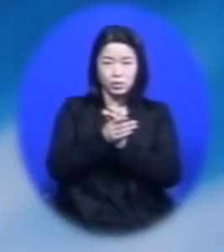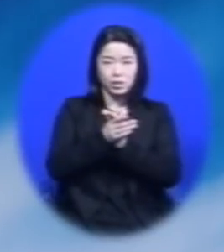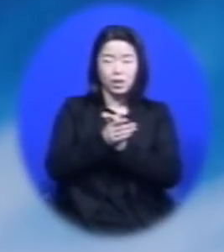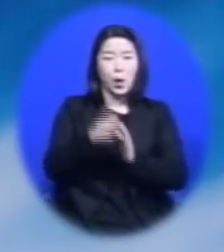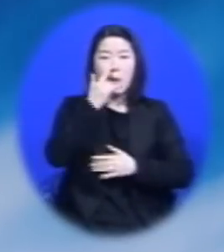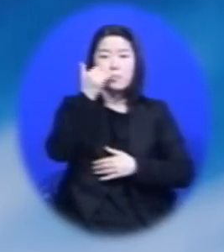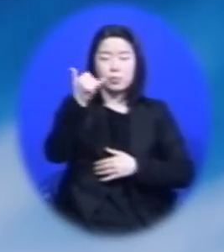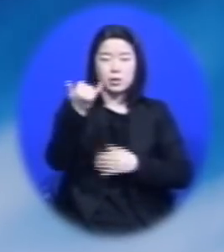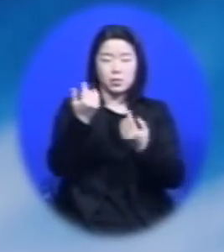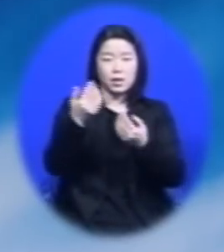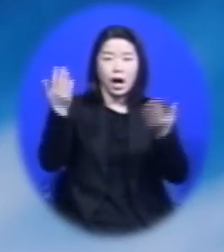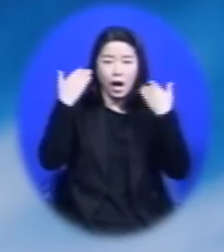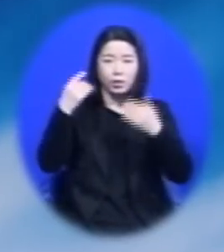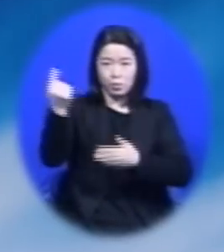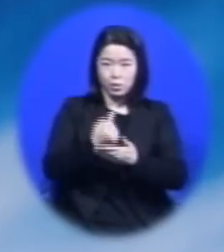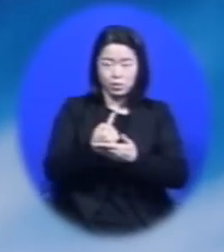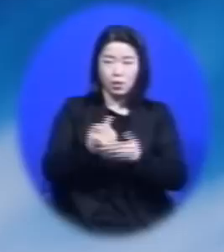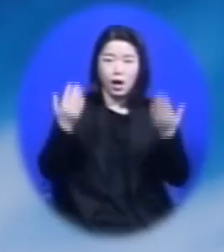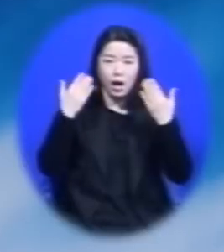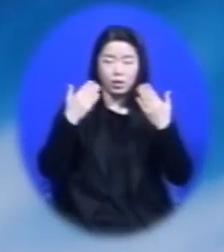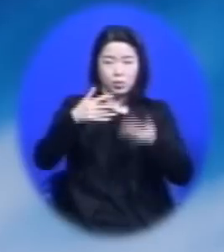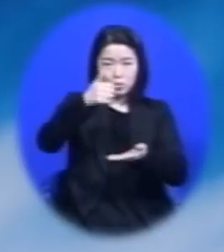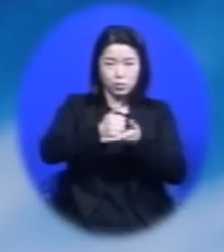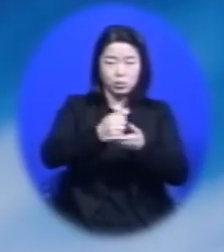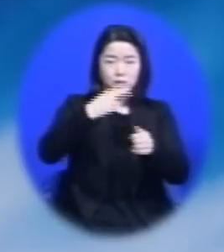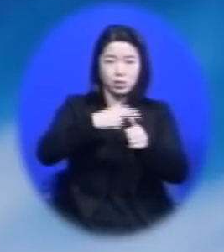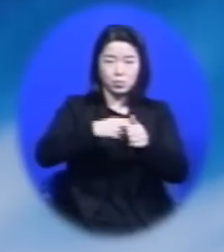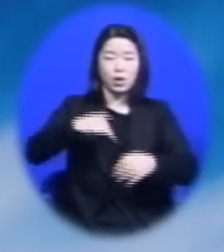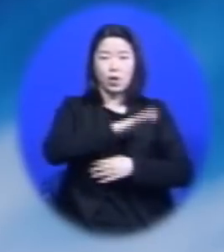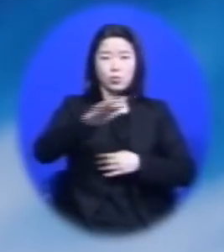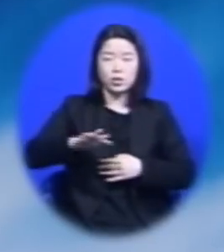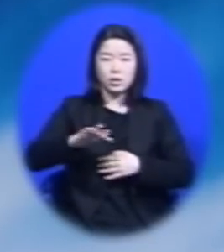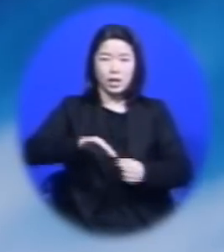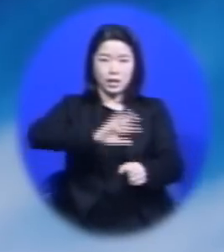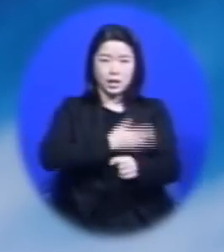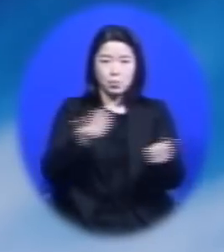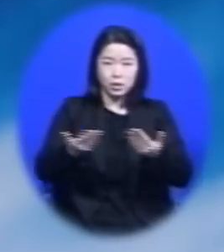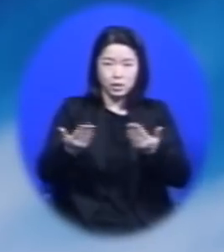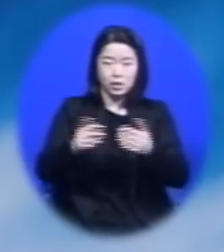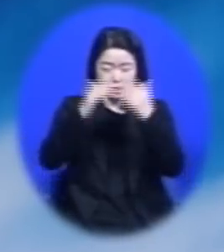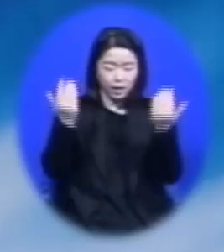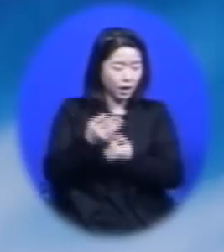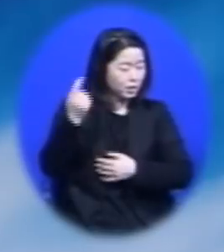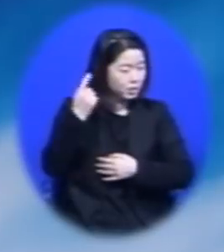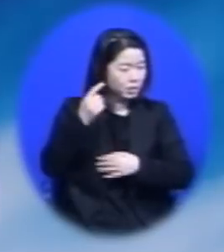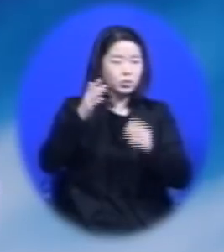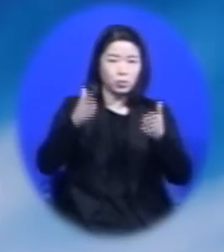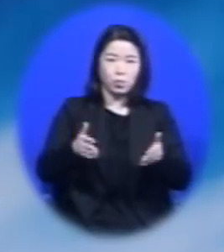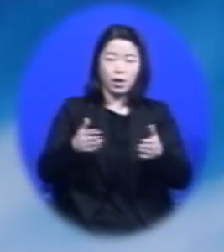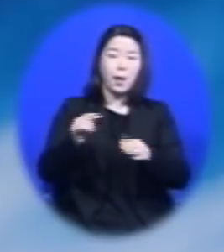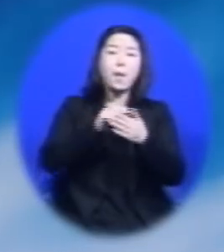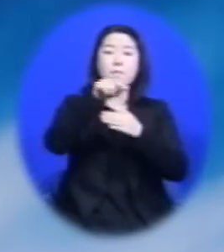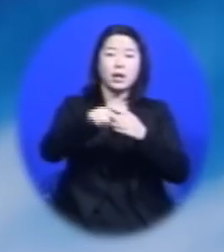부모님들이 학교에 오셔서 학생 주임 선생님으로부터 저희들의 만행을 다 듣는 동안 밖에서 부모님들을